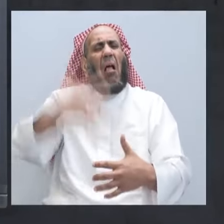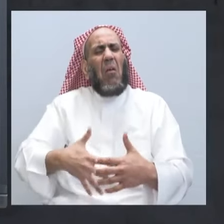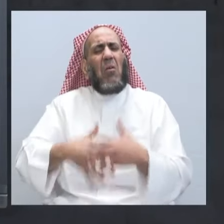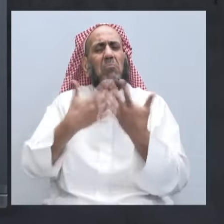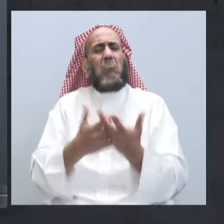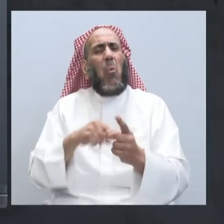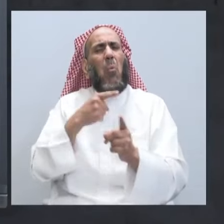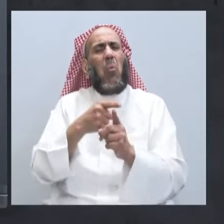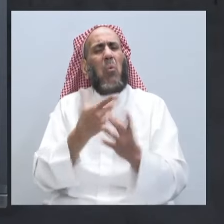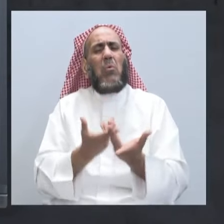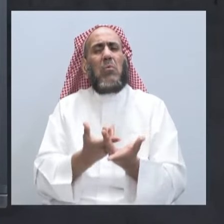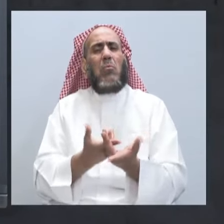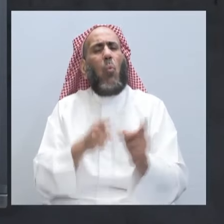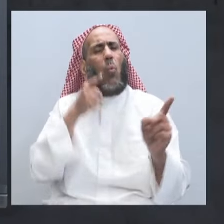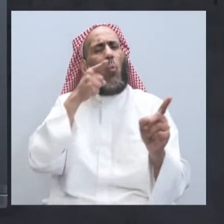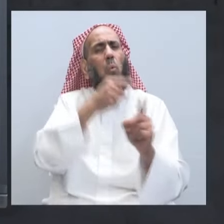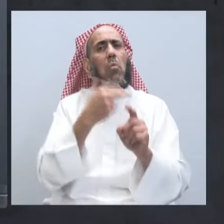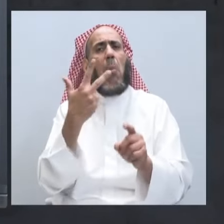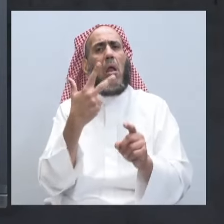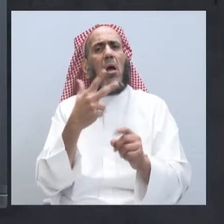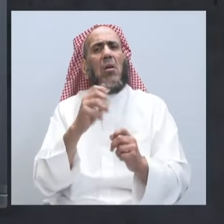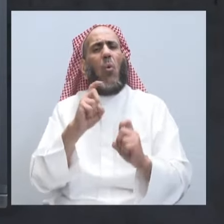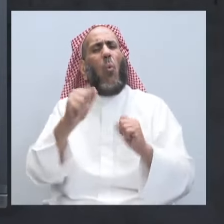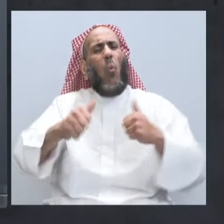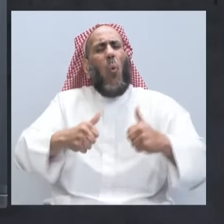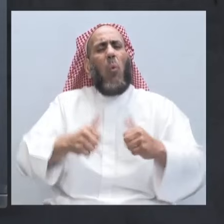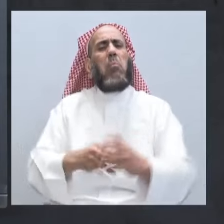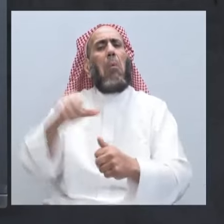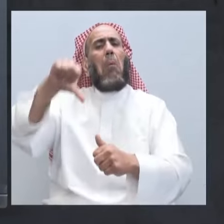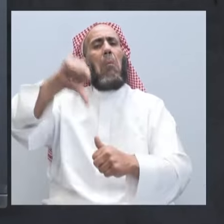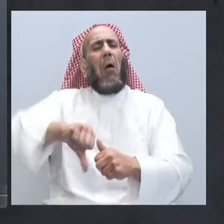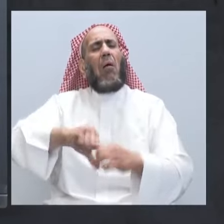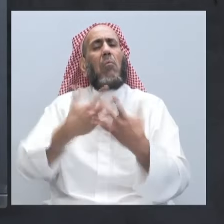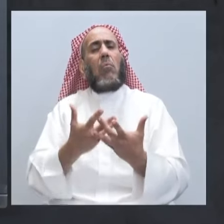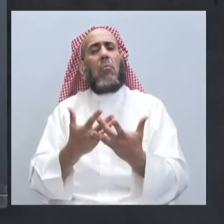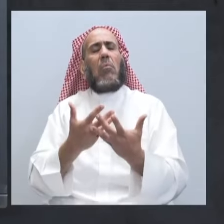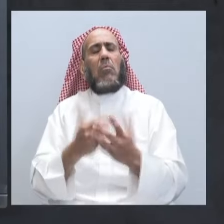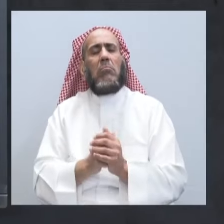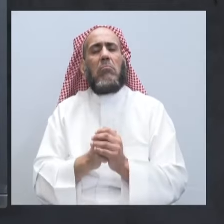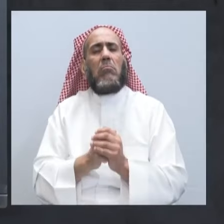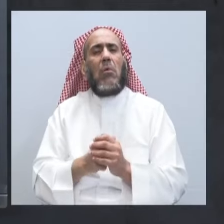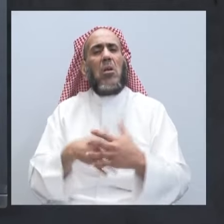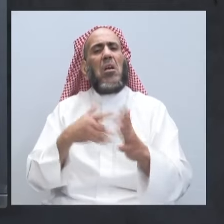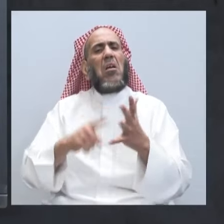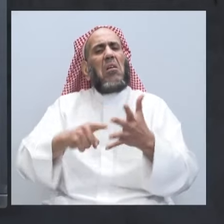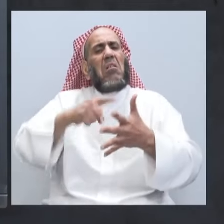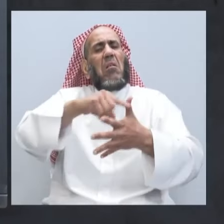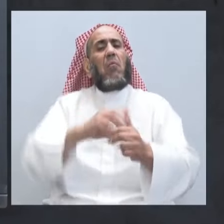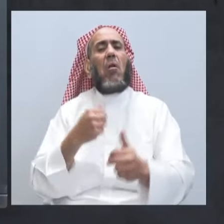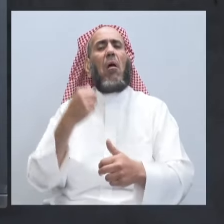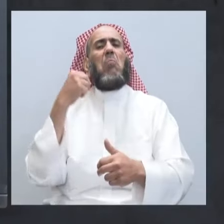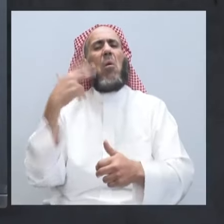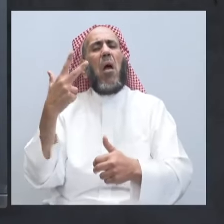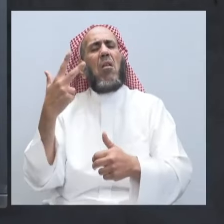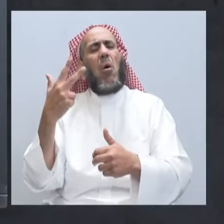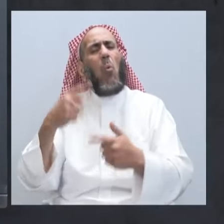وصلت له في اي تحدي دائما اخسر اذا وق كان ترتيبي في الرقم